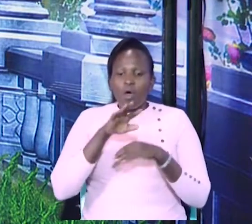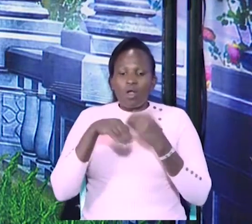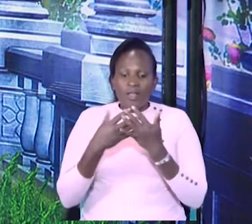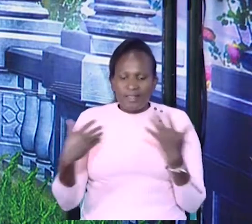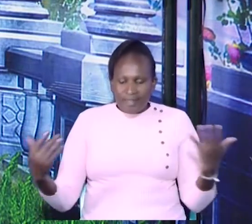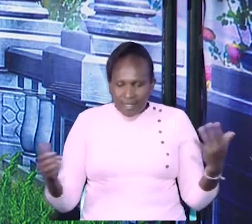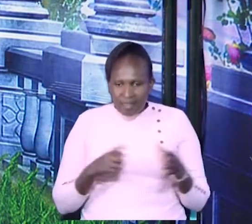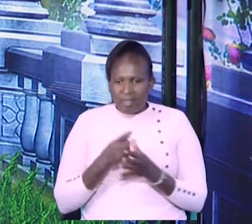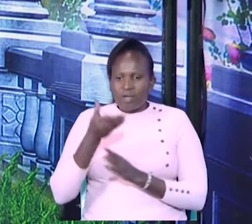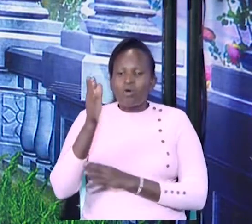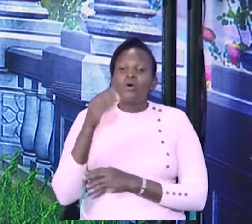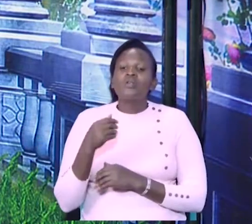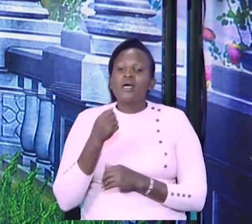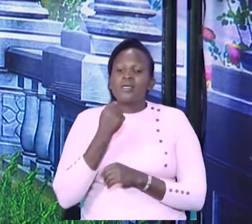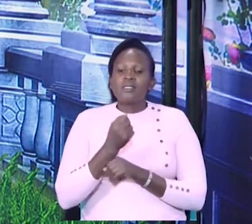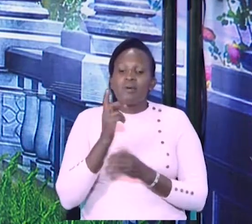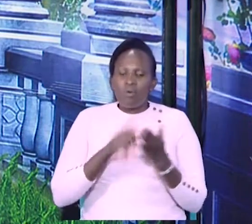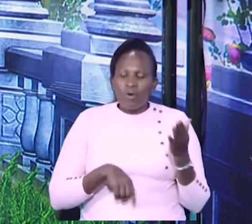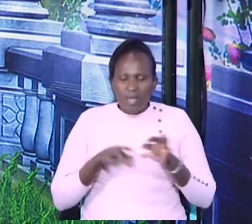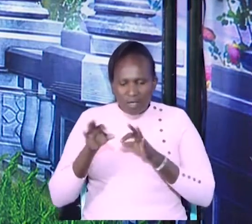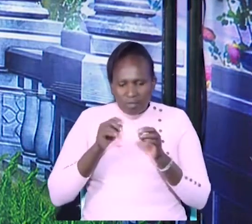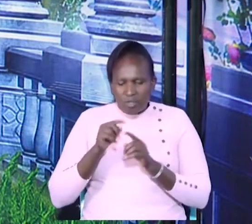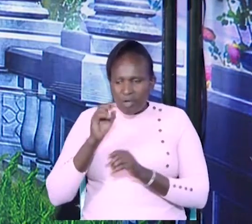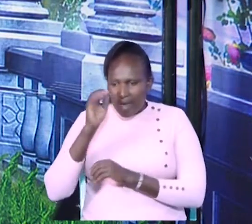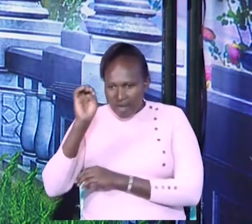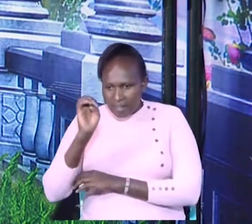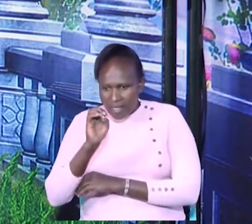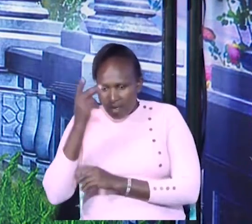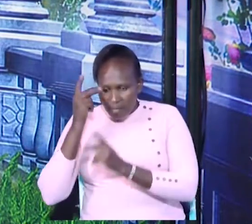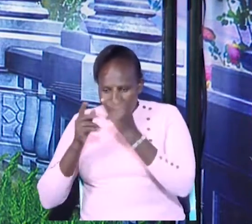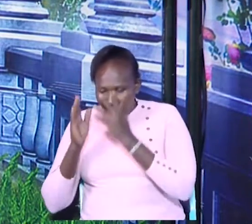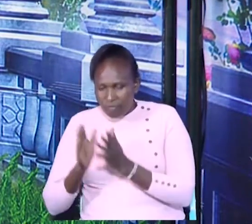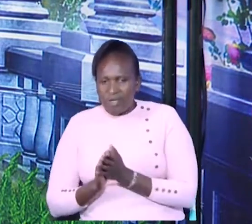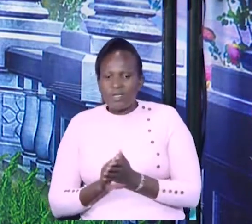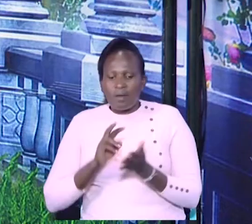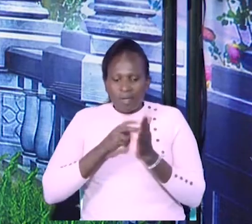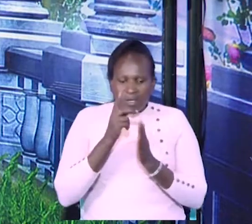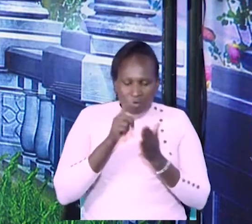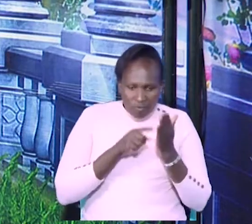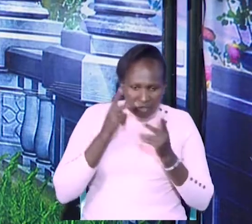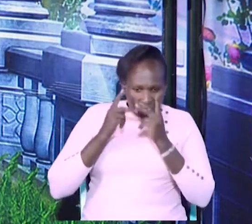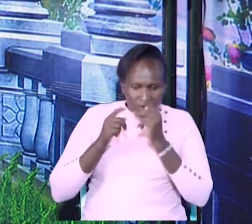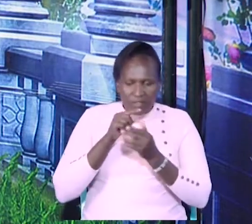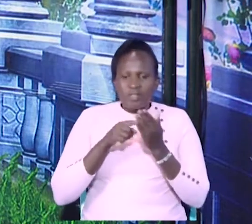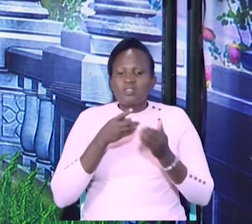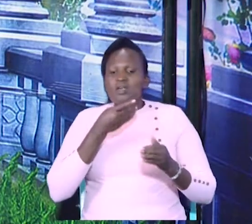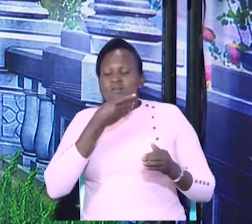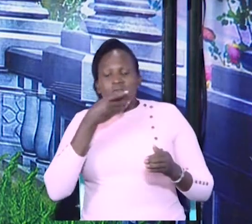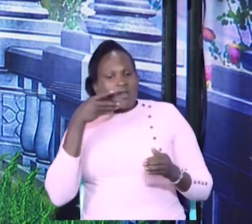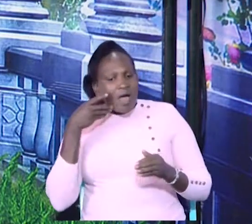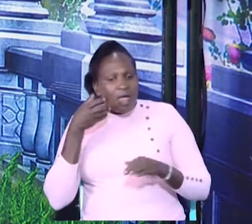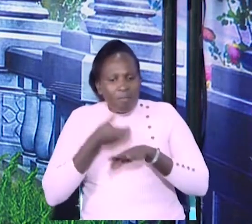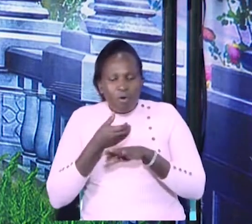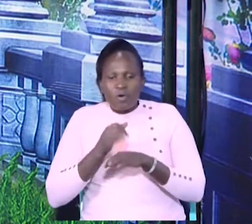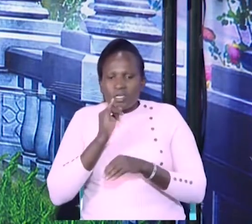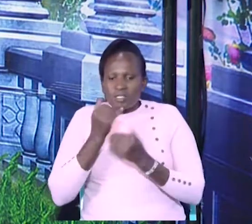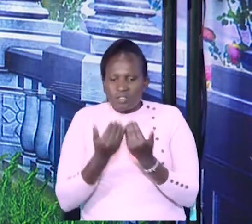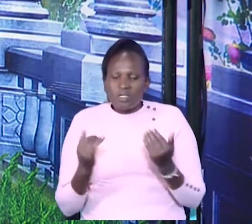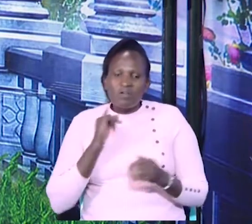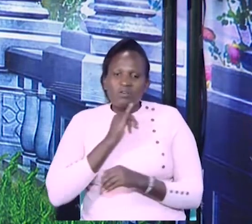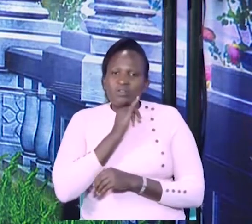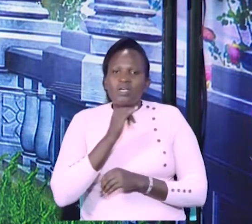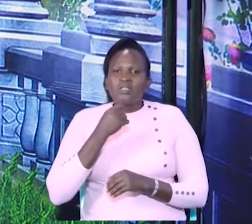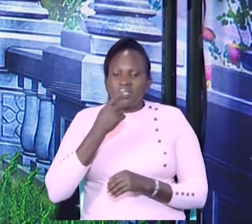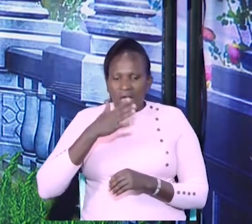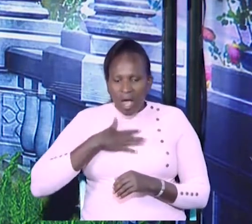yote naye Mungu aka explain to Ezekiel the meaning of the vision these bones are the people of Israel. They say our